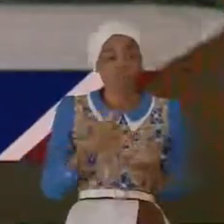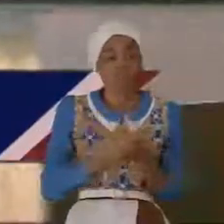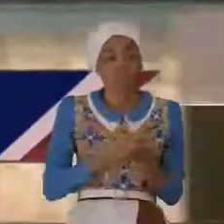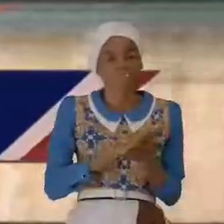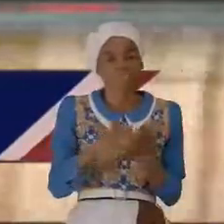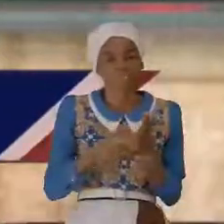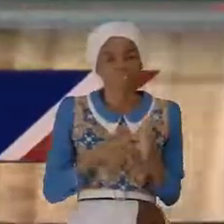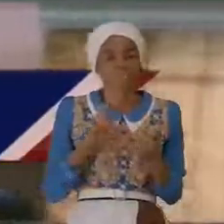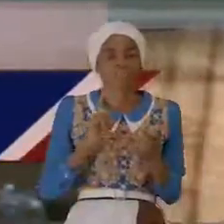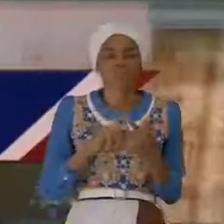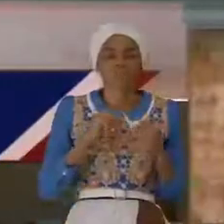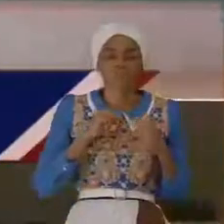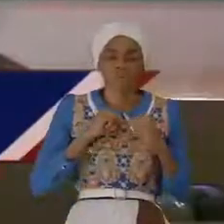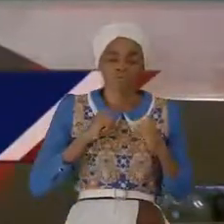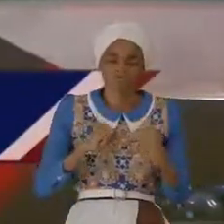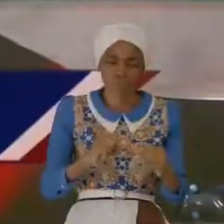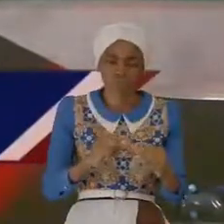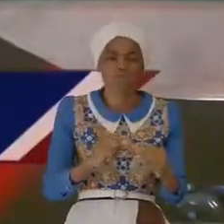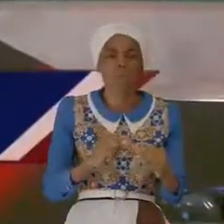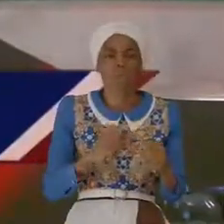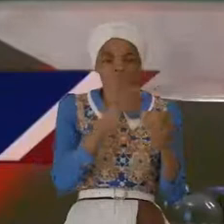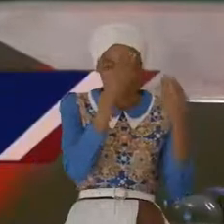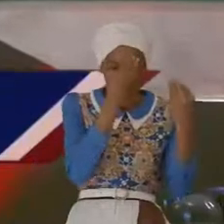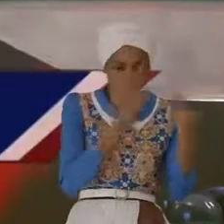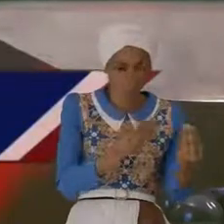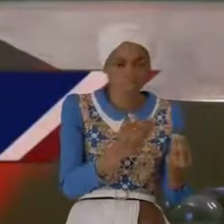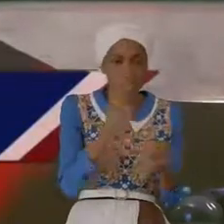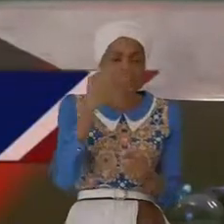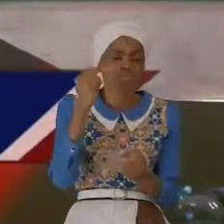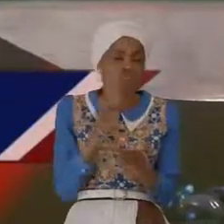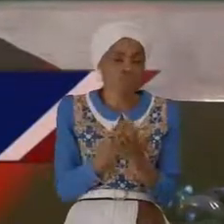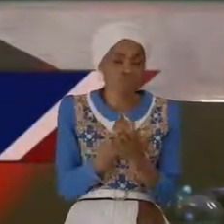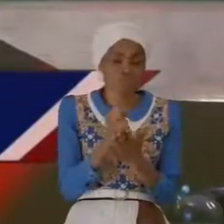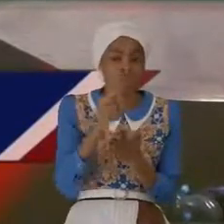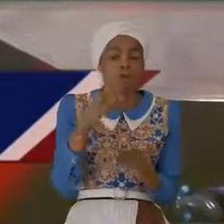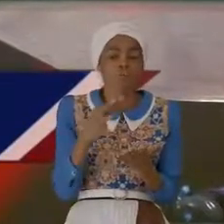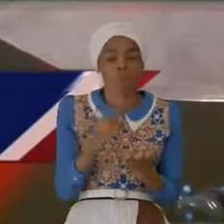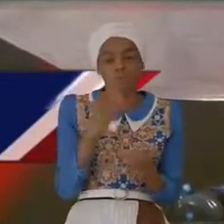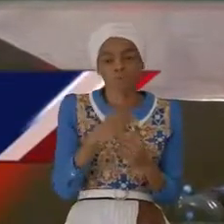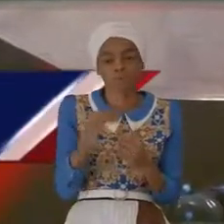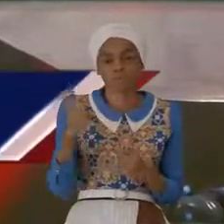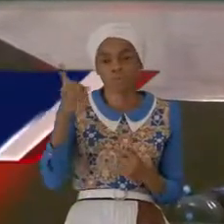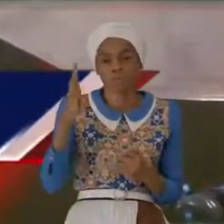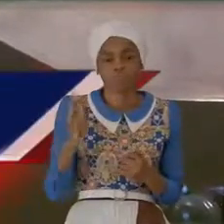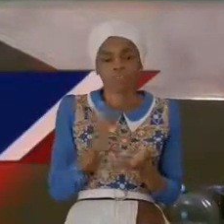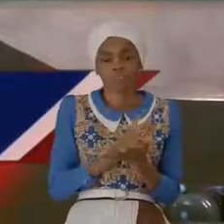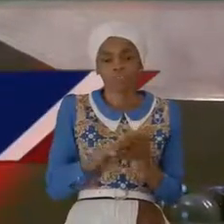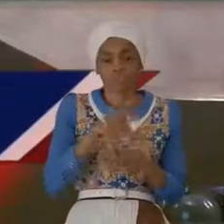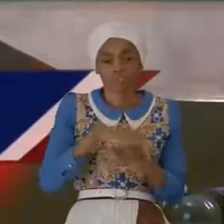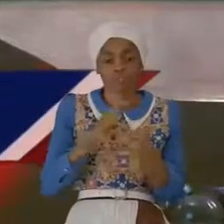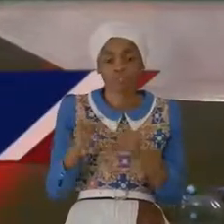de continuer d'obéir à la vérité de la parole de Dieu. L'appel divin à bien